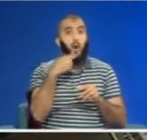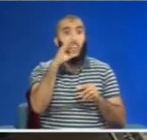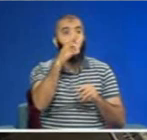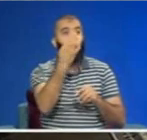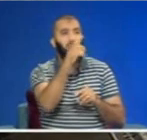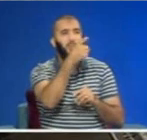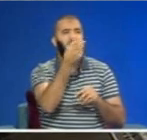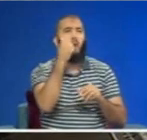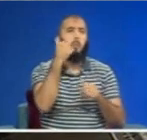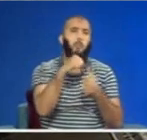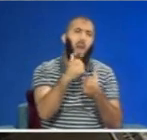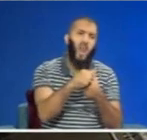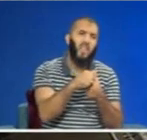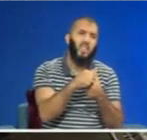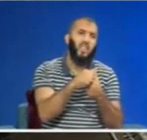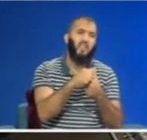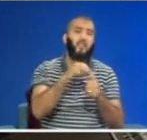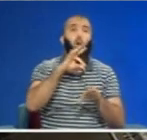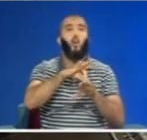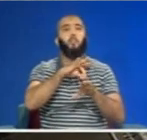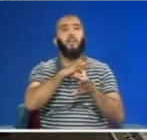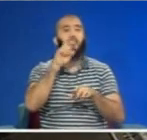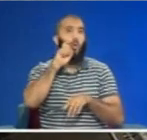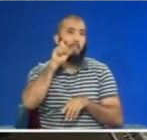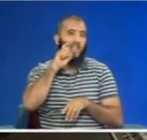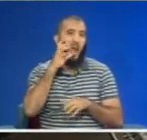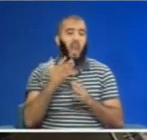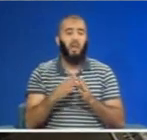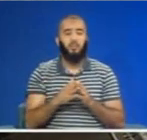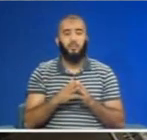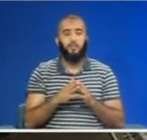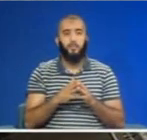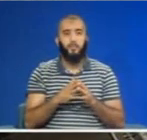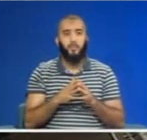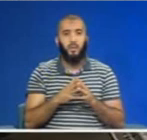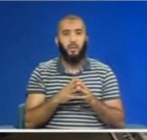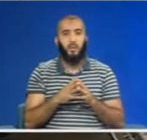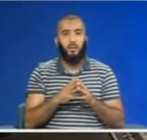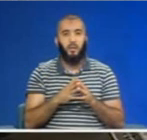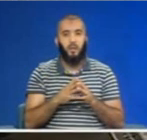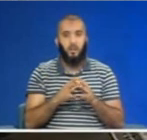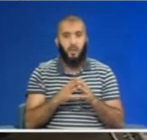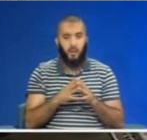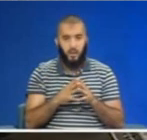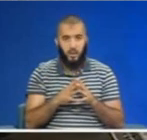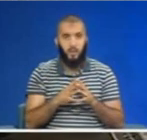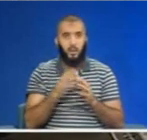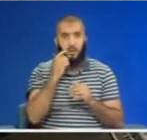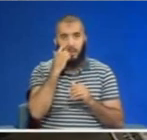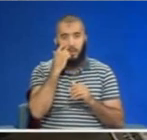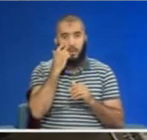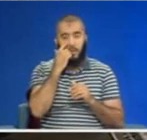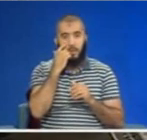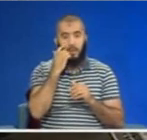وكي لقيتها في المرأة في السبيطار ما قدرتش نعطي لها الدين هذا رحت باش نعطي لها هذا الدين اللي خلاته يماها في